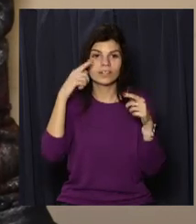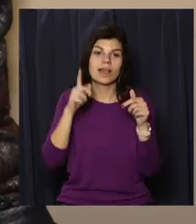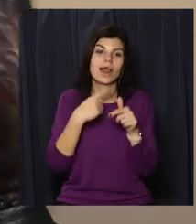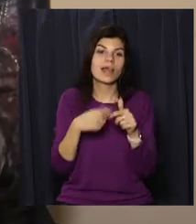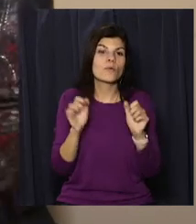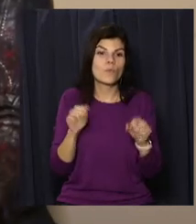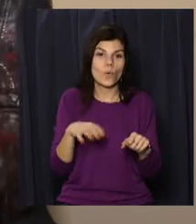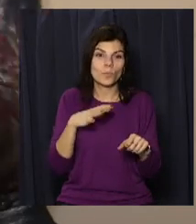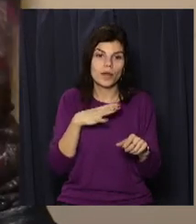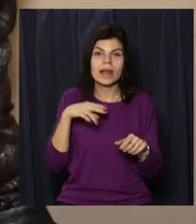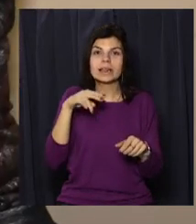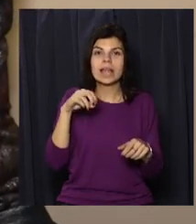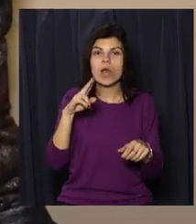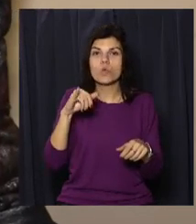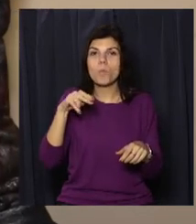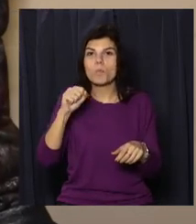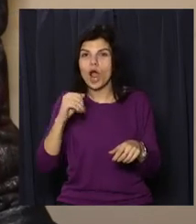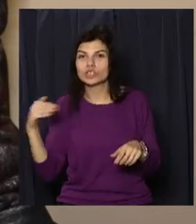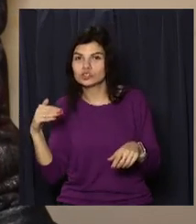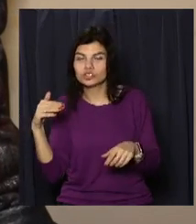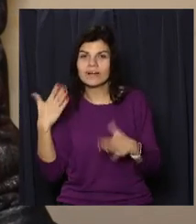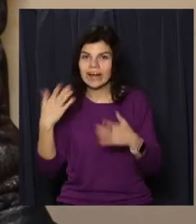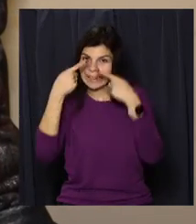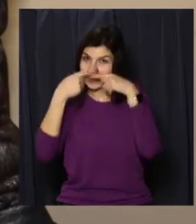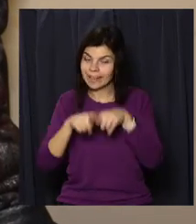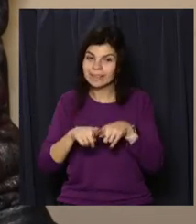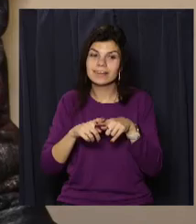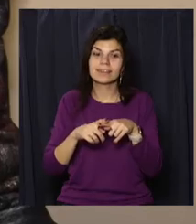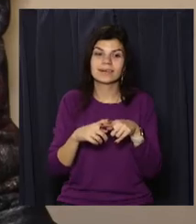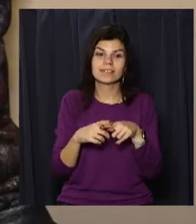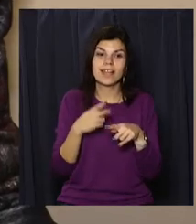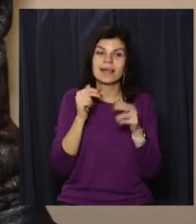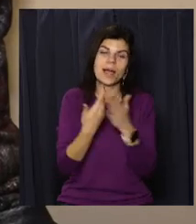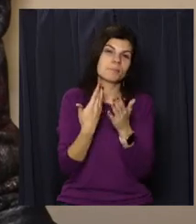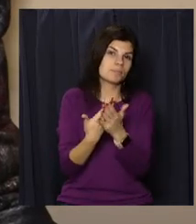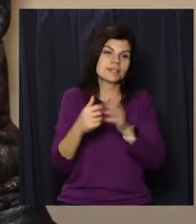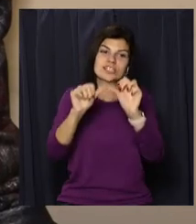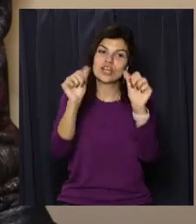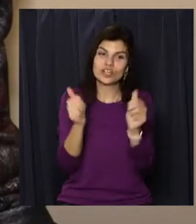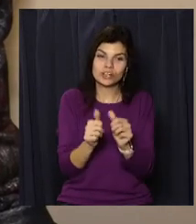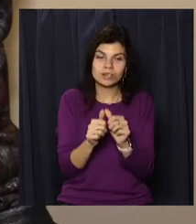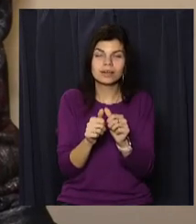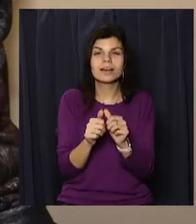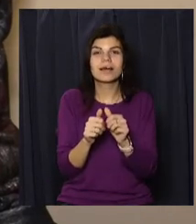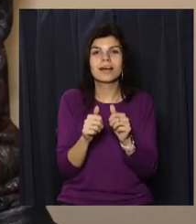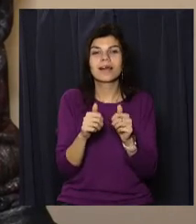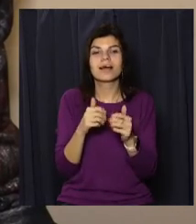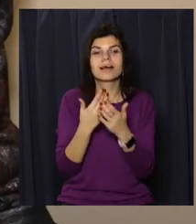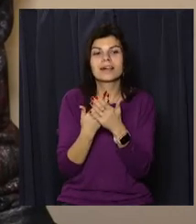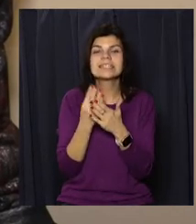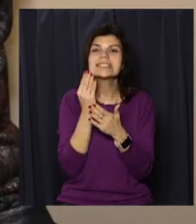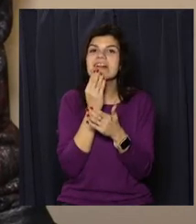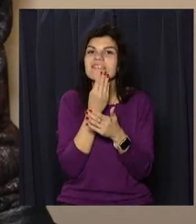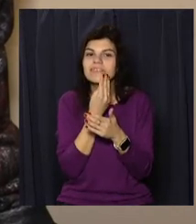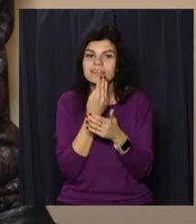бути декупажна техніка. Вот, опять-таки, заготовочка, як сердечко. Да? Вот, декупажні карти, либо салфеточки,